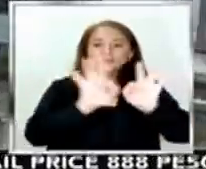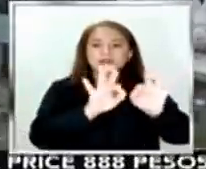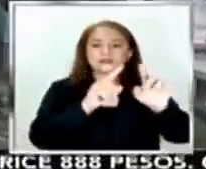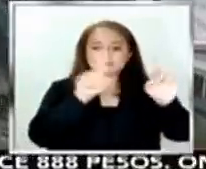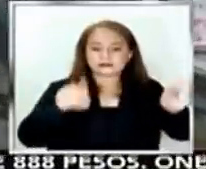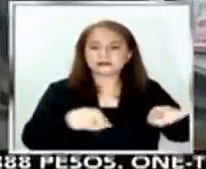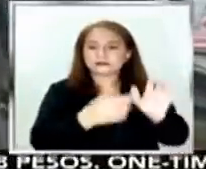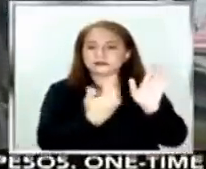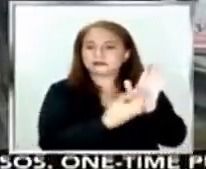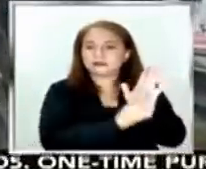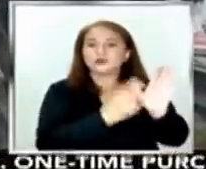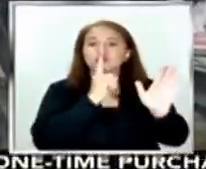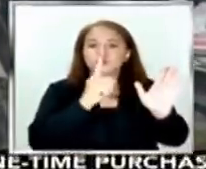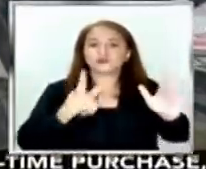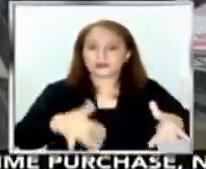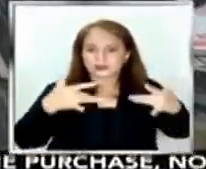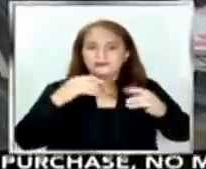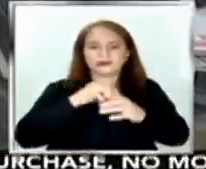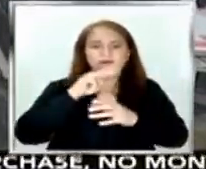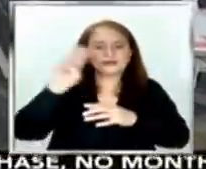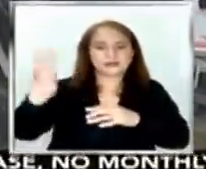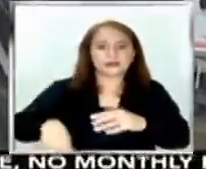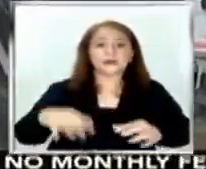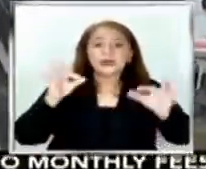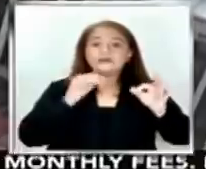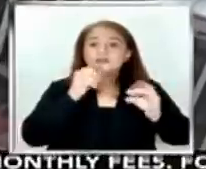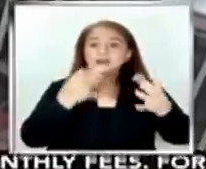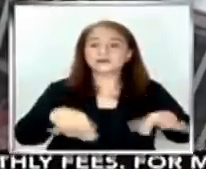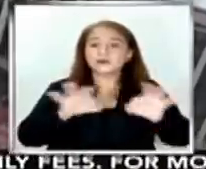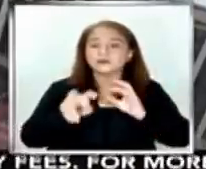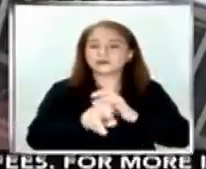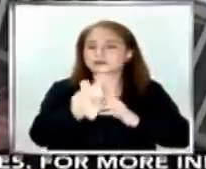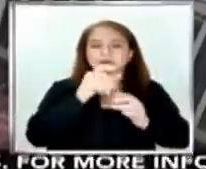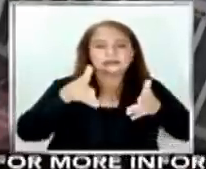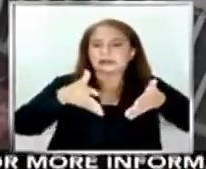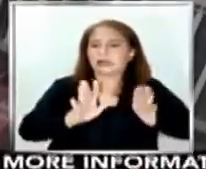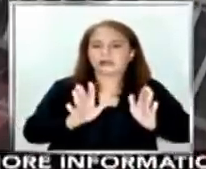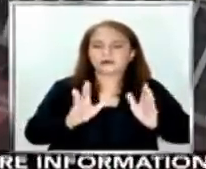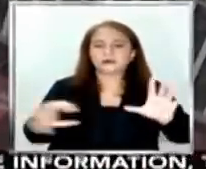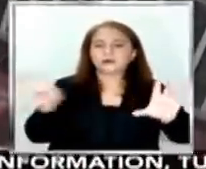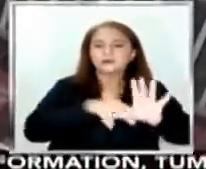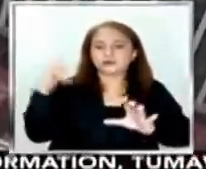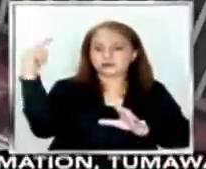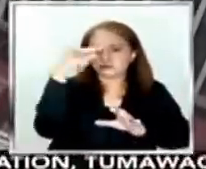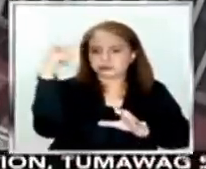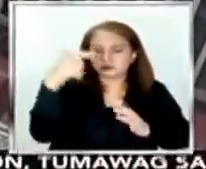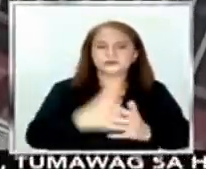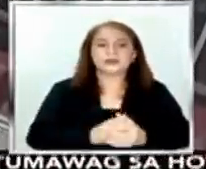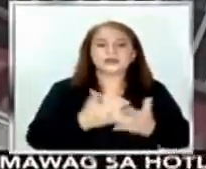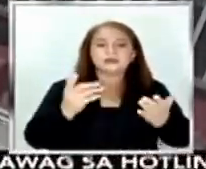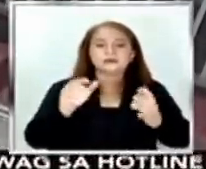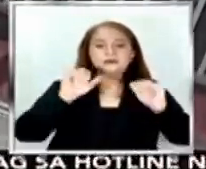na residente sila ng Metro Manila. Kung hindi essential travel, hindi na papayagang makasakay ng eroplano. Mananatili naman ang